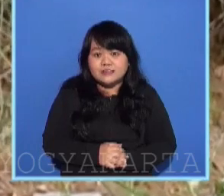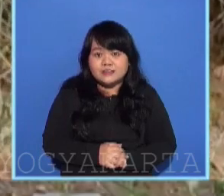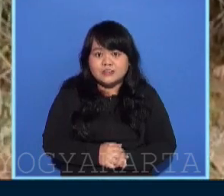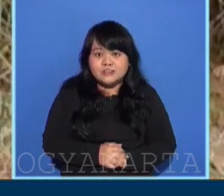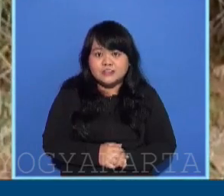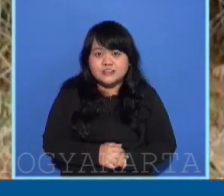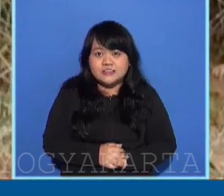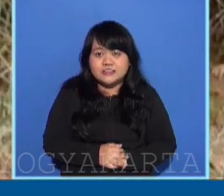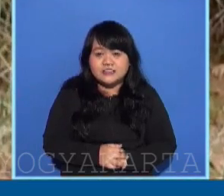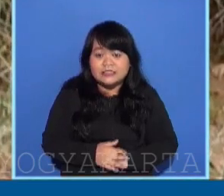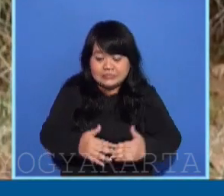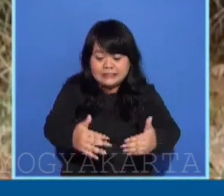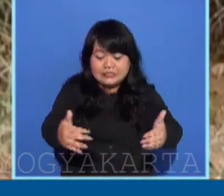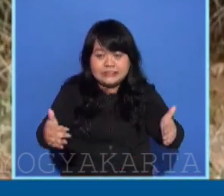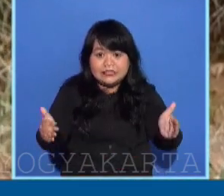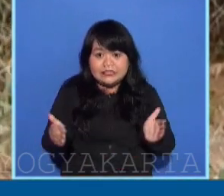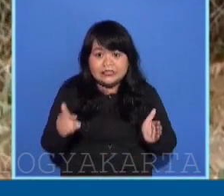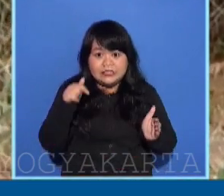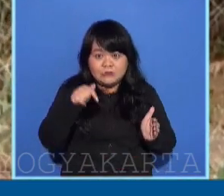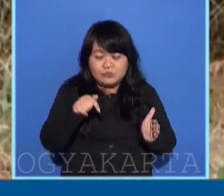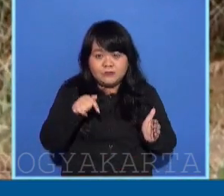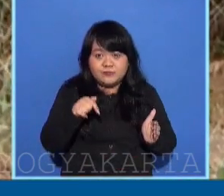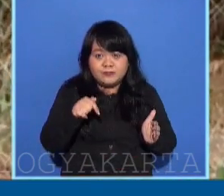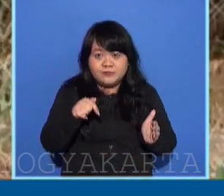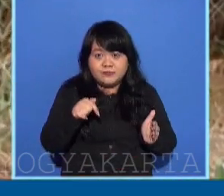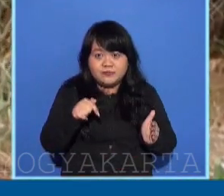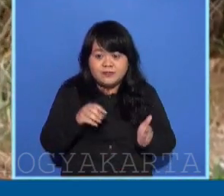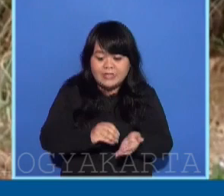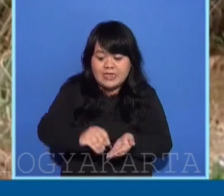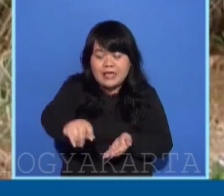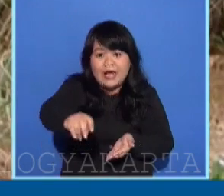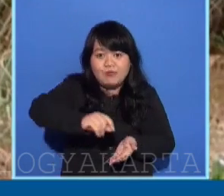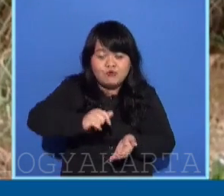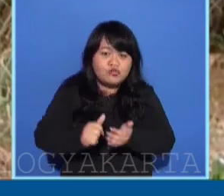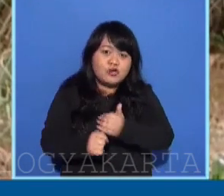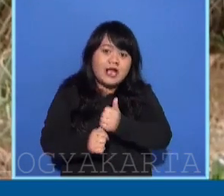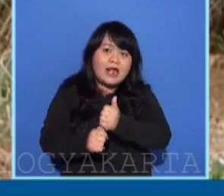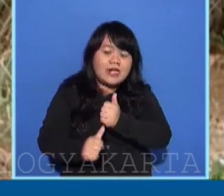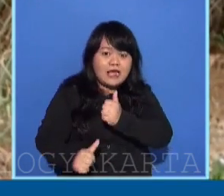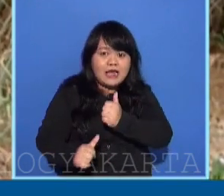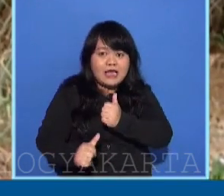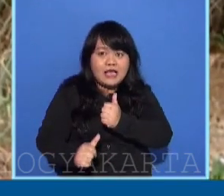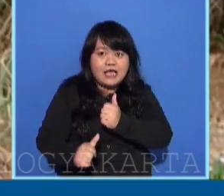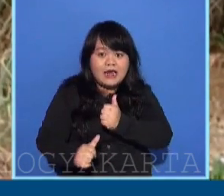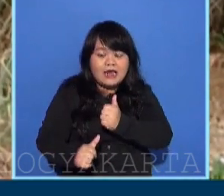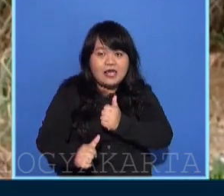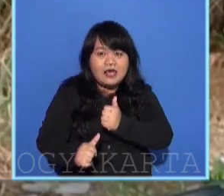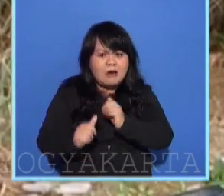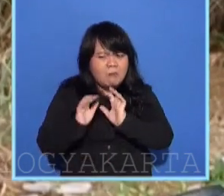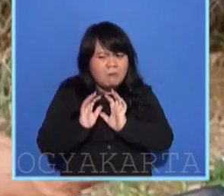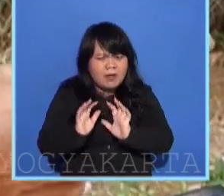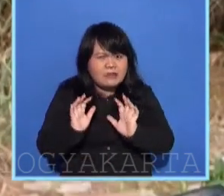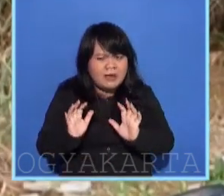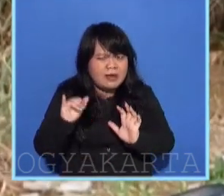S kapling niku RAB kandang truk oh suunggal treuk oh kandang